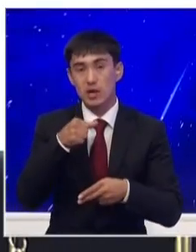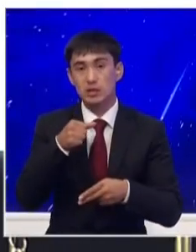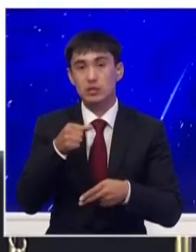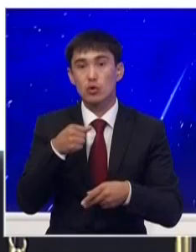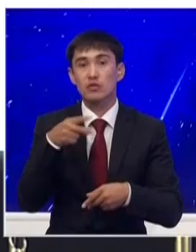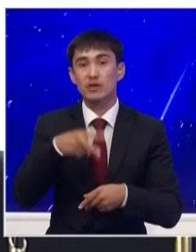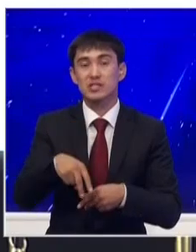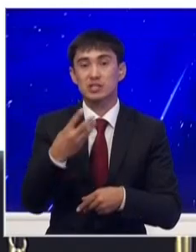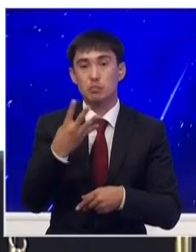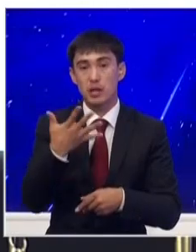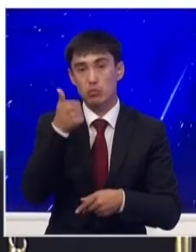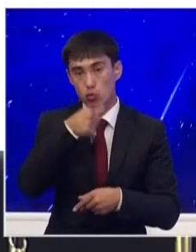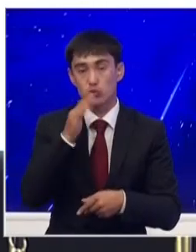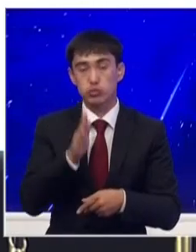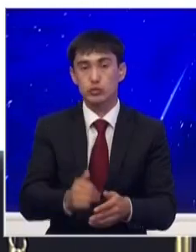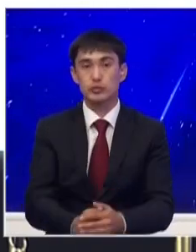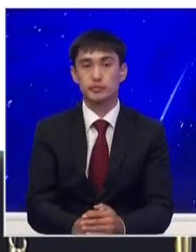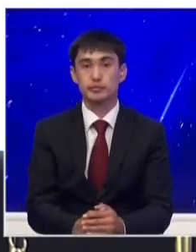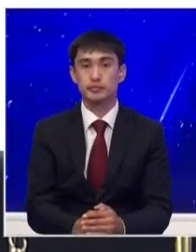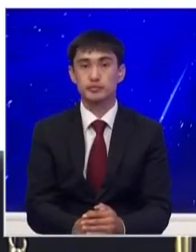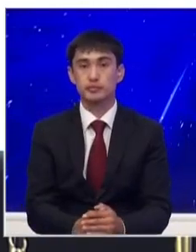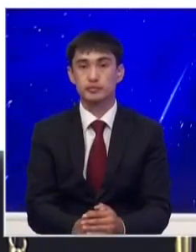только к 2025 году.